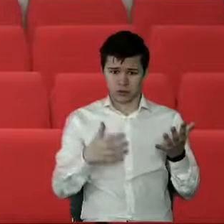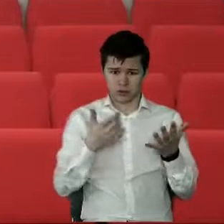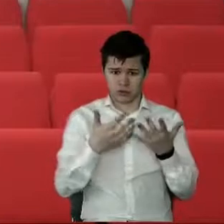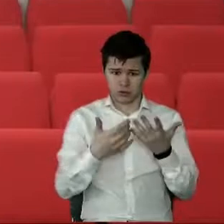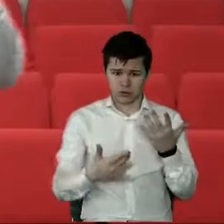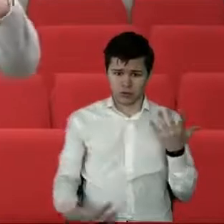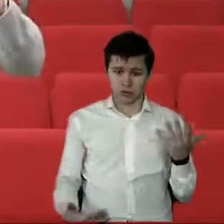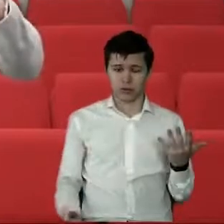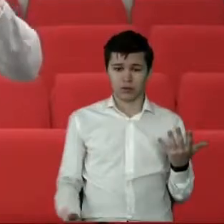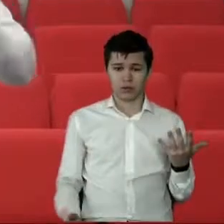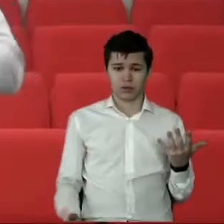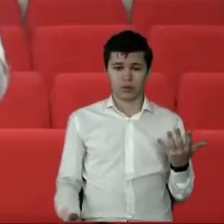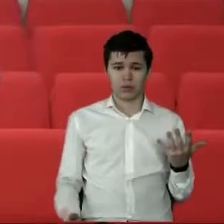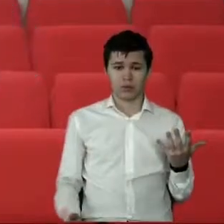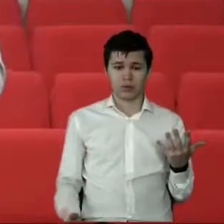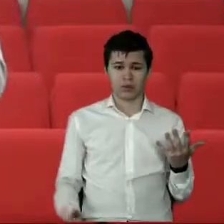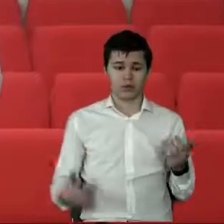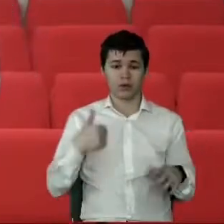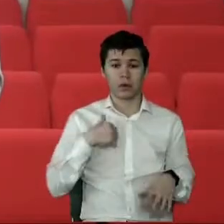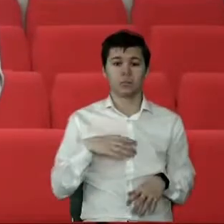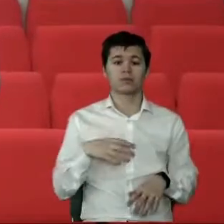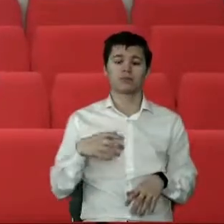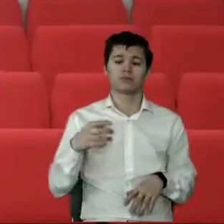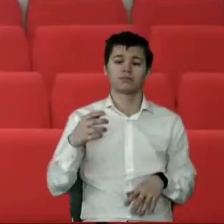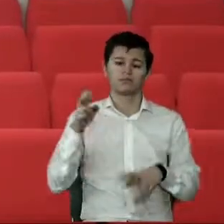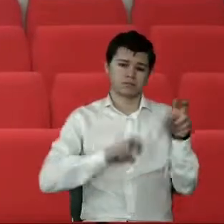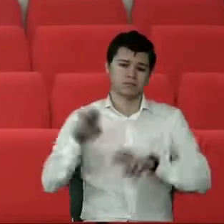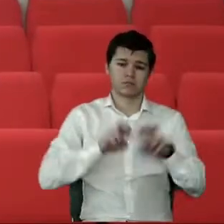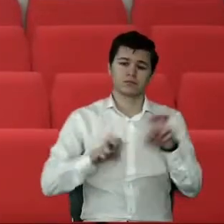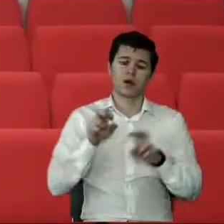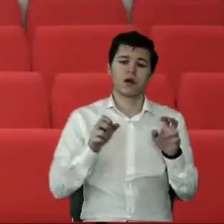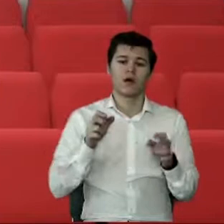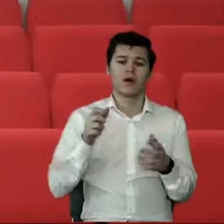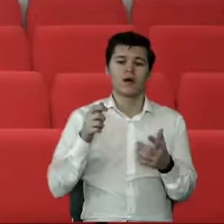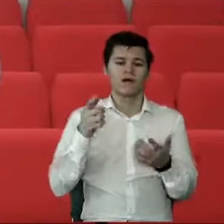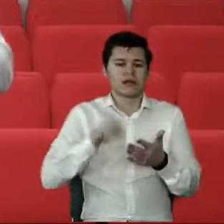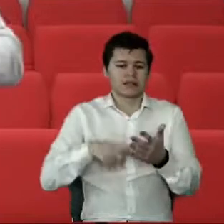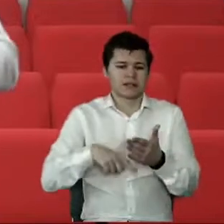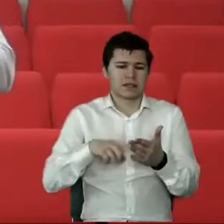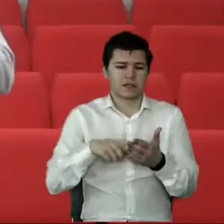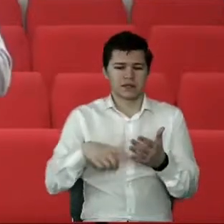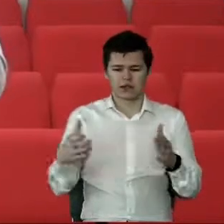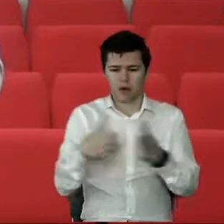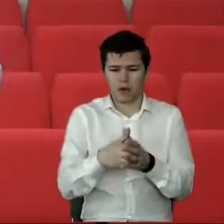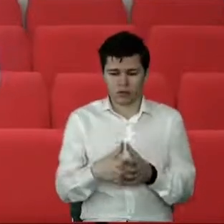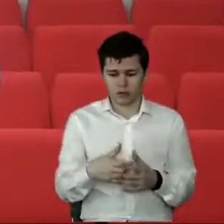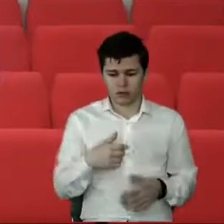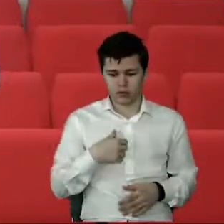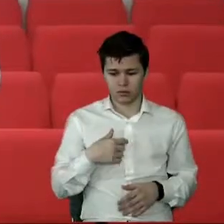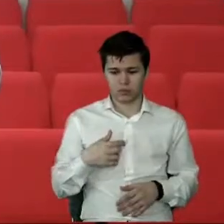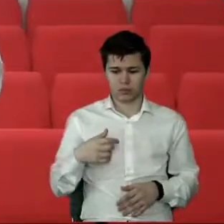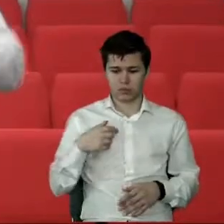религиозных организаций, нужно было страницу прокручивать, потому что это был довольно внушительный список. И если взять вот всех протестантов,